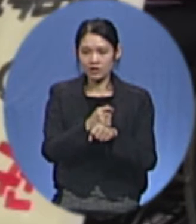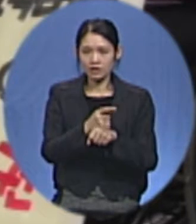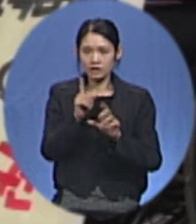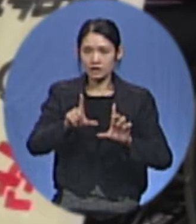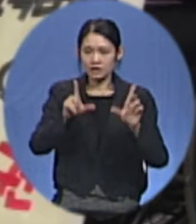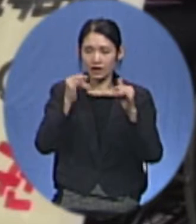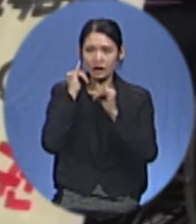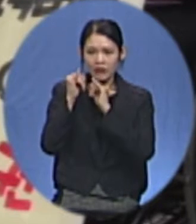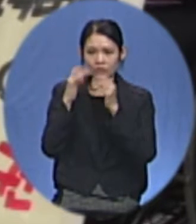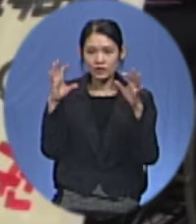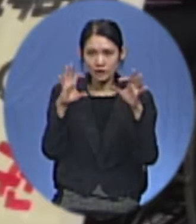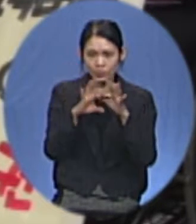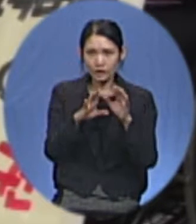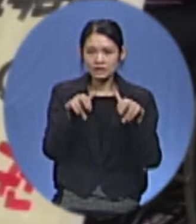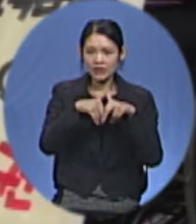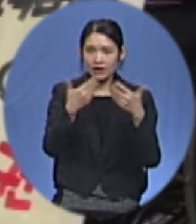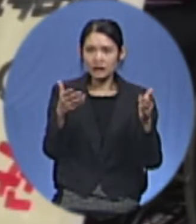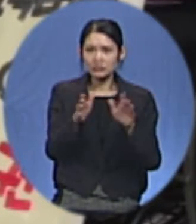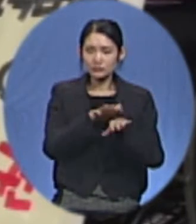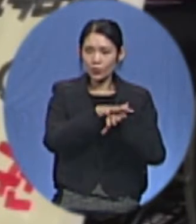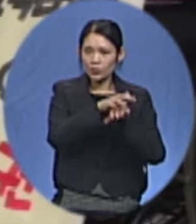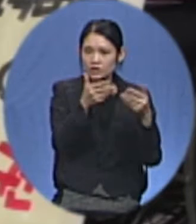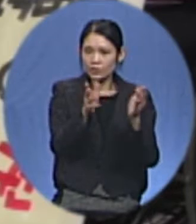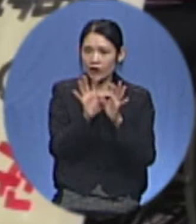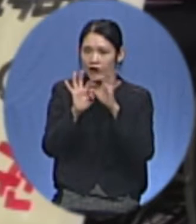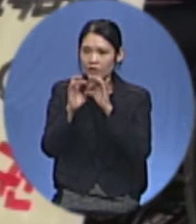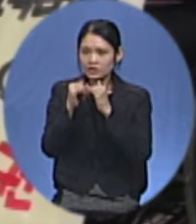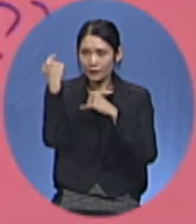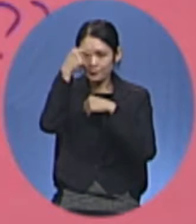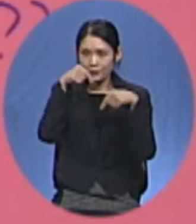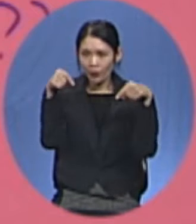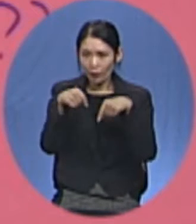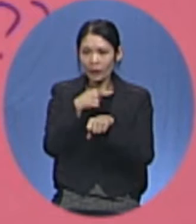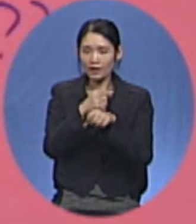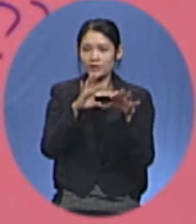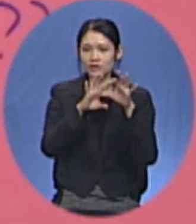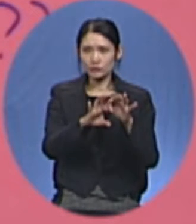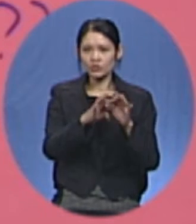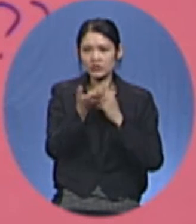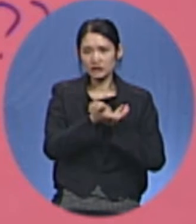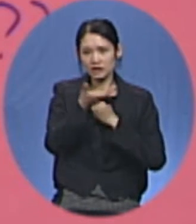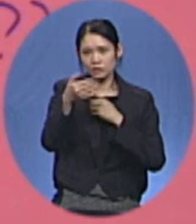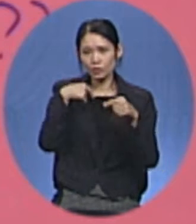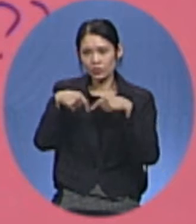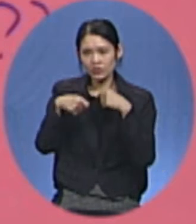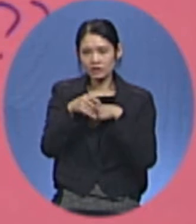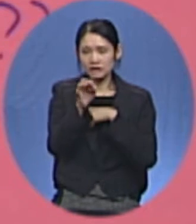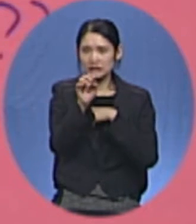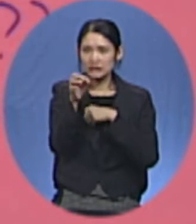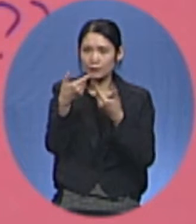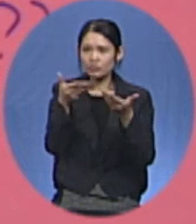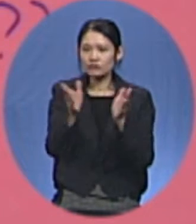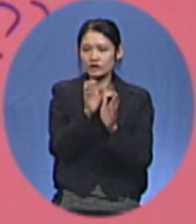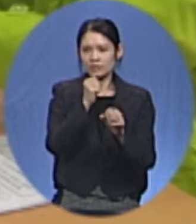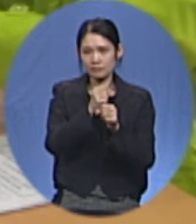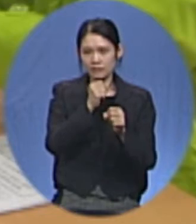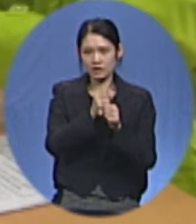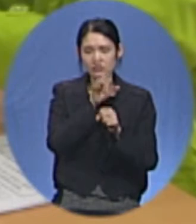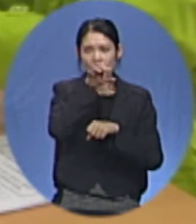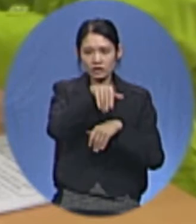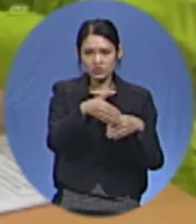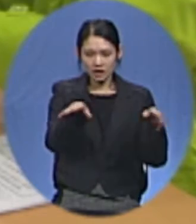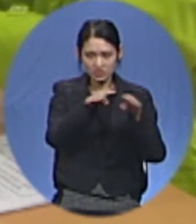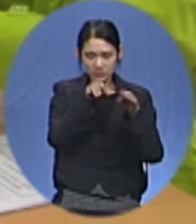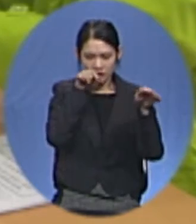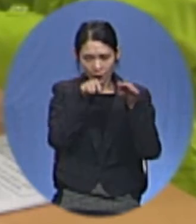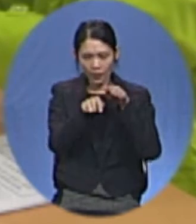이날 기자회견에 이어 장애계는 조직위 관계자와의 면담에서 이동대책 마련 TF팀 참여, 현장시설